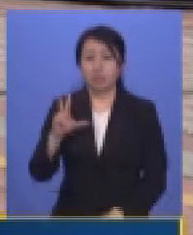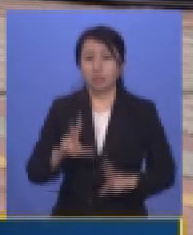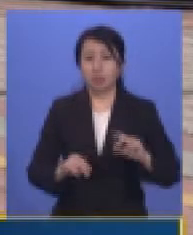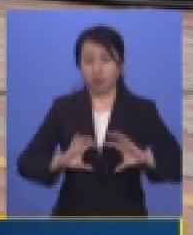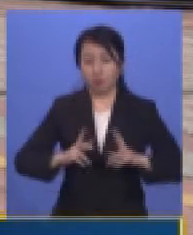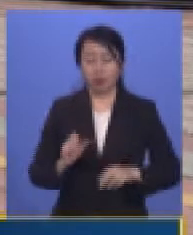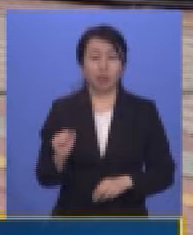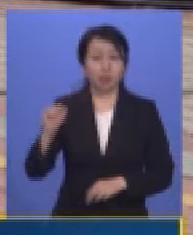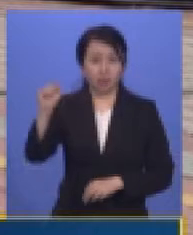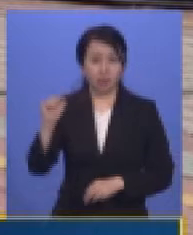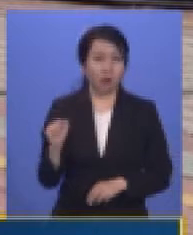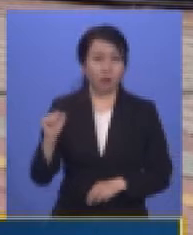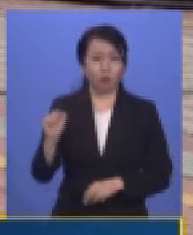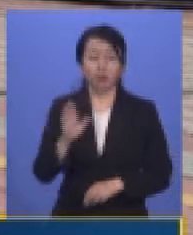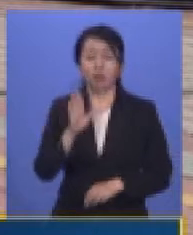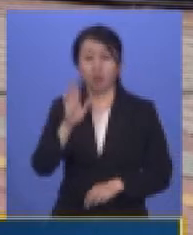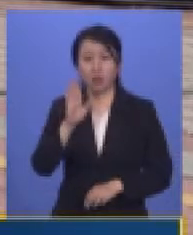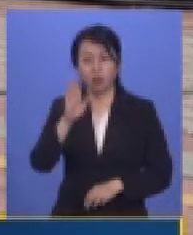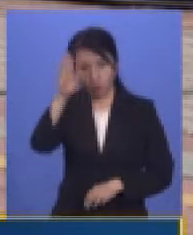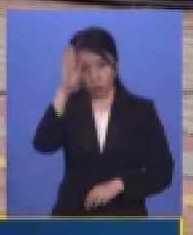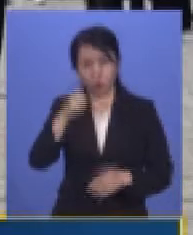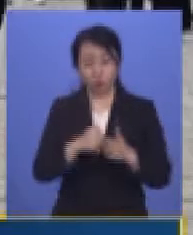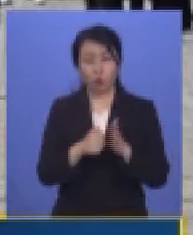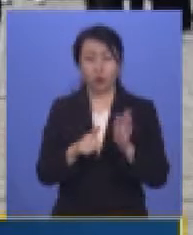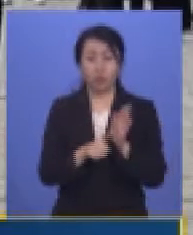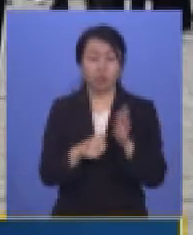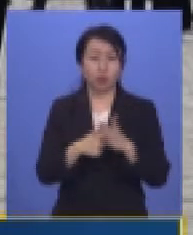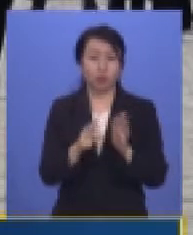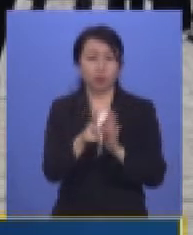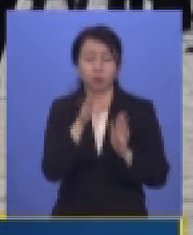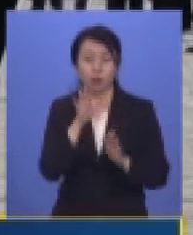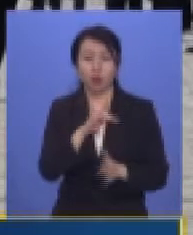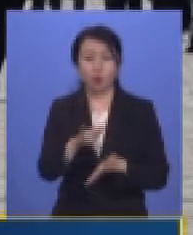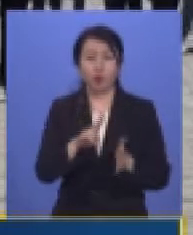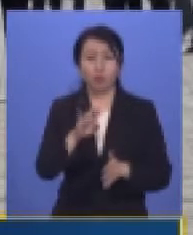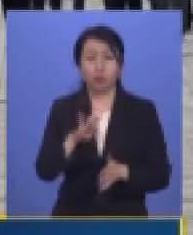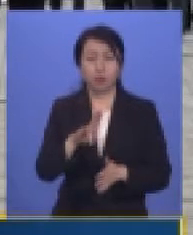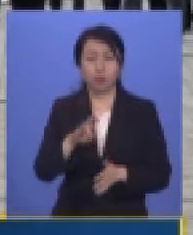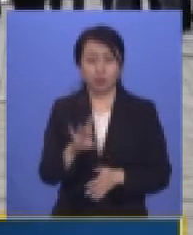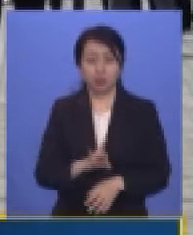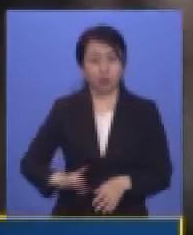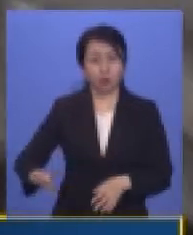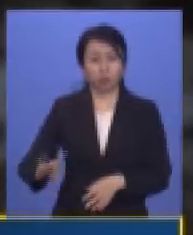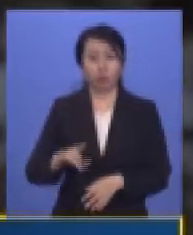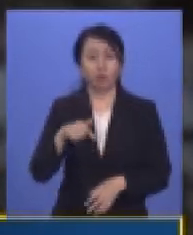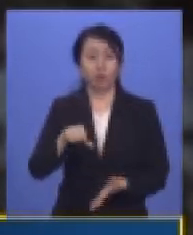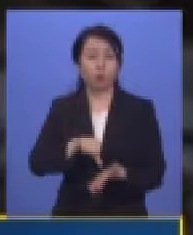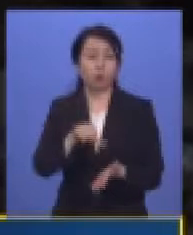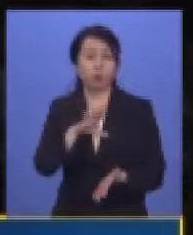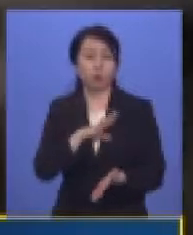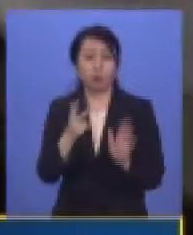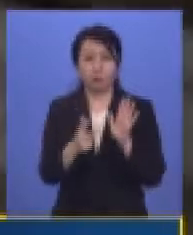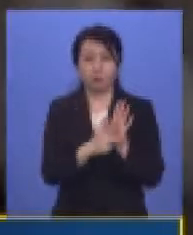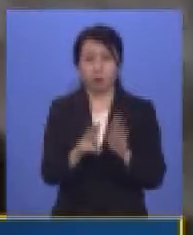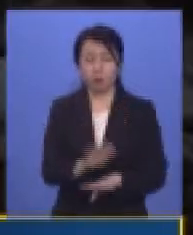мира по гиревому спорту среди юношей до 16 и до 18 лет прошел в городе Бишкек, Кыргызской республики. В нем приняли участие